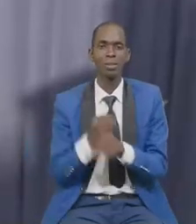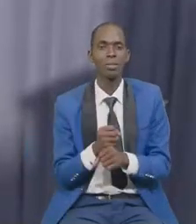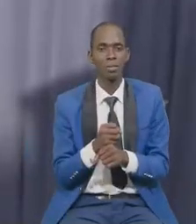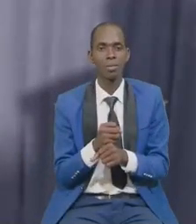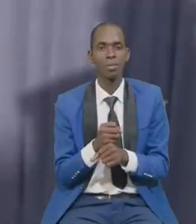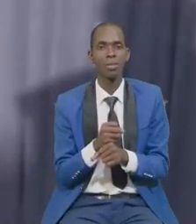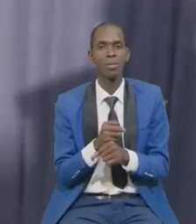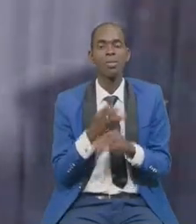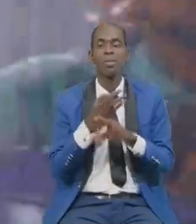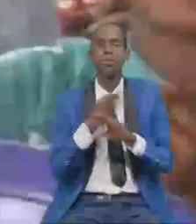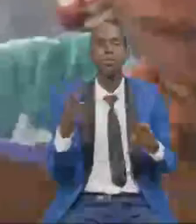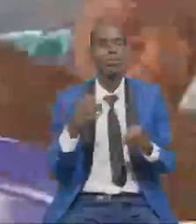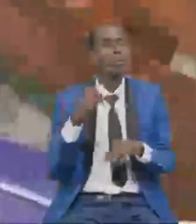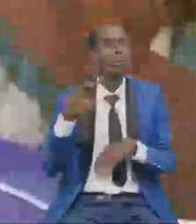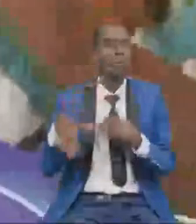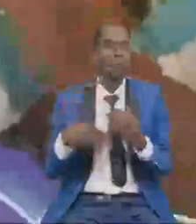Libre pour le restant de ta vie.